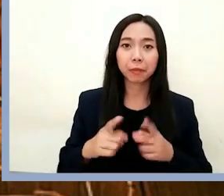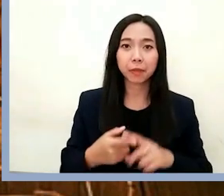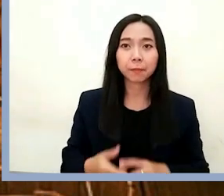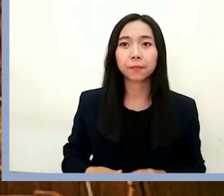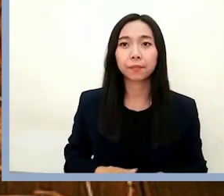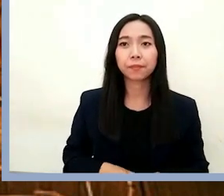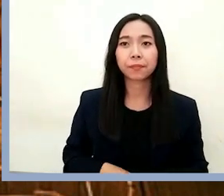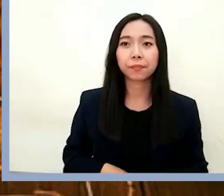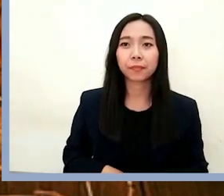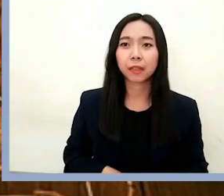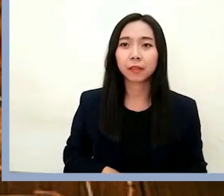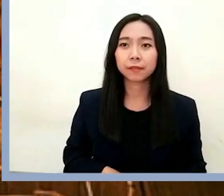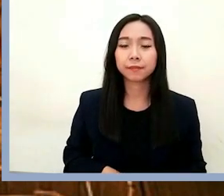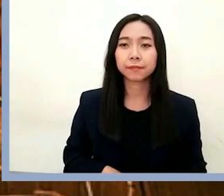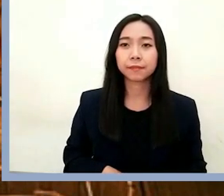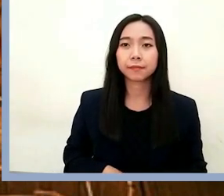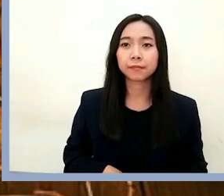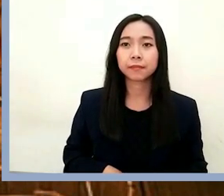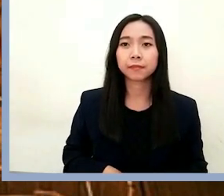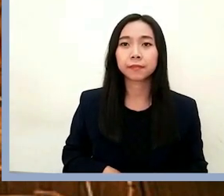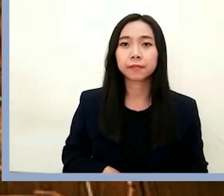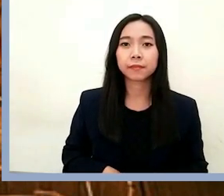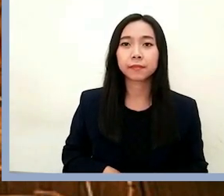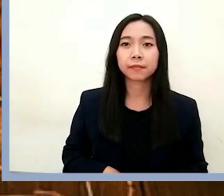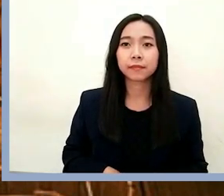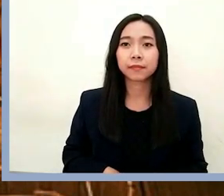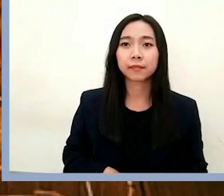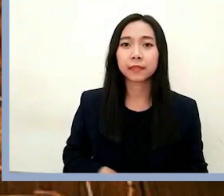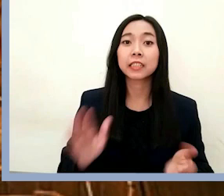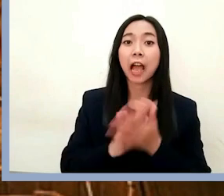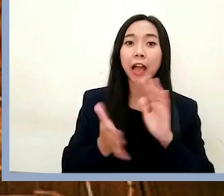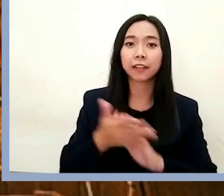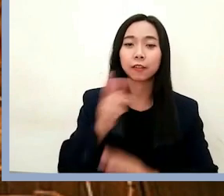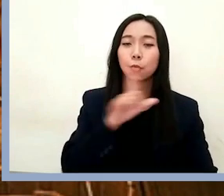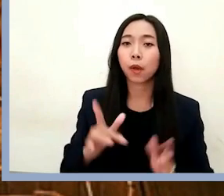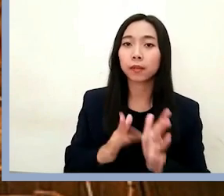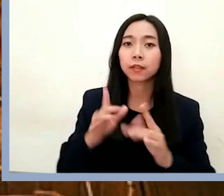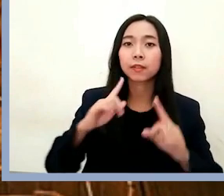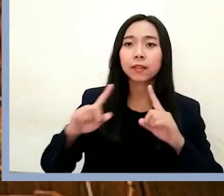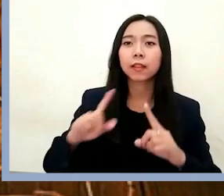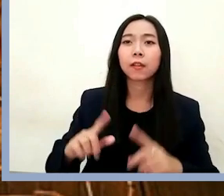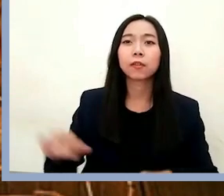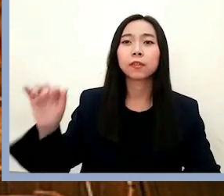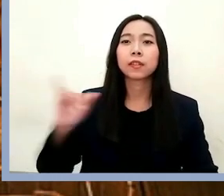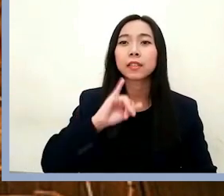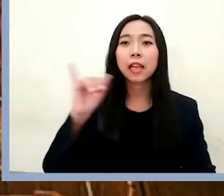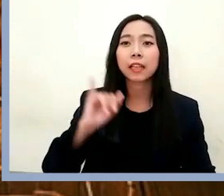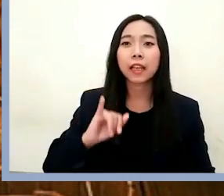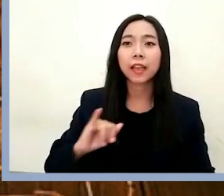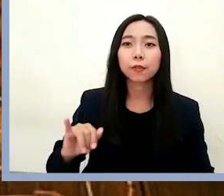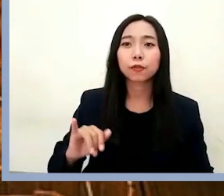perhatikan secara eksplisit Tuhan Yesus menyebut Zakheus dalam